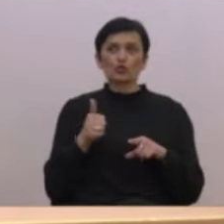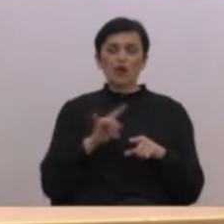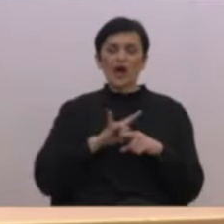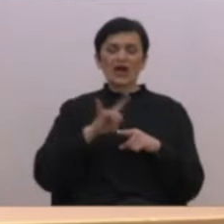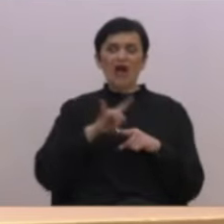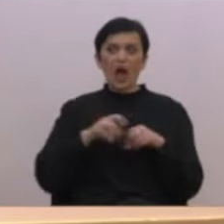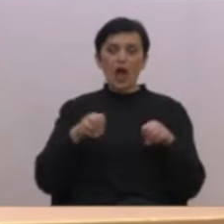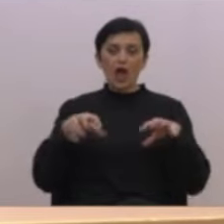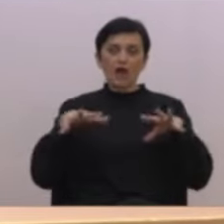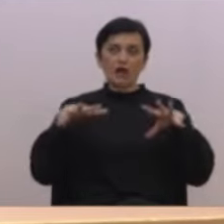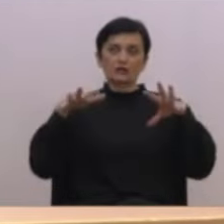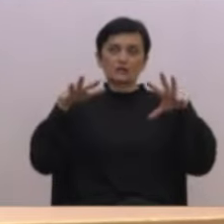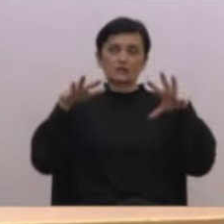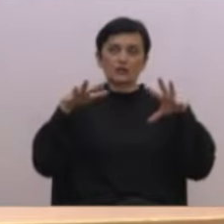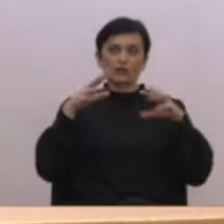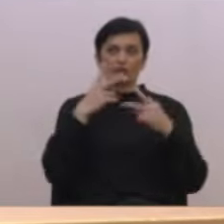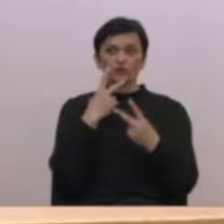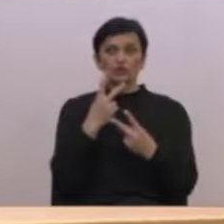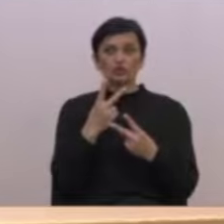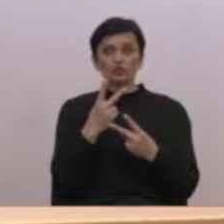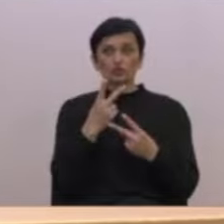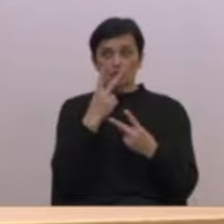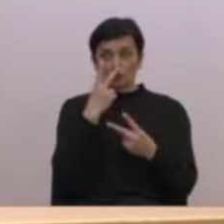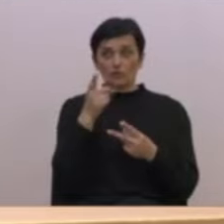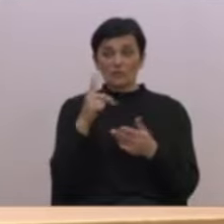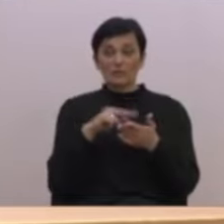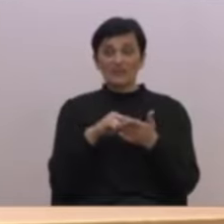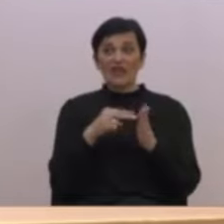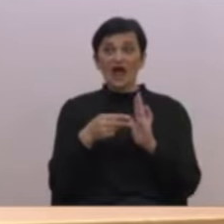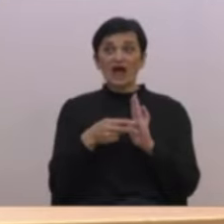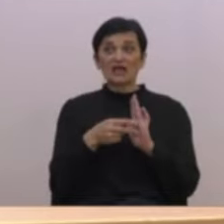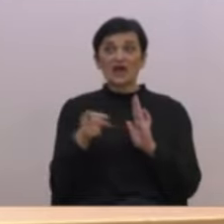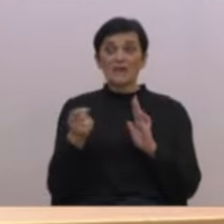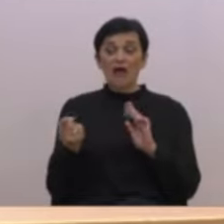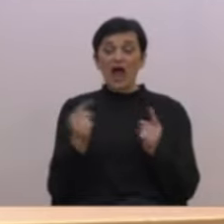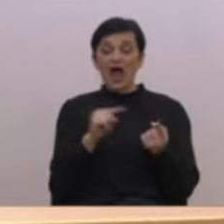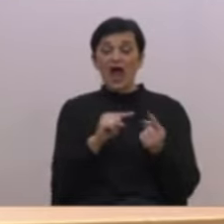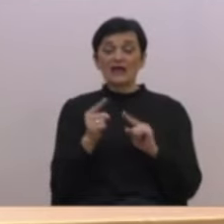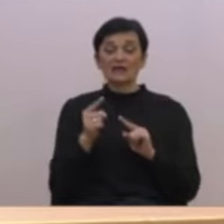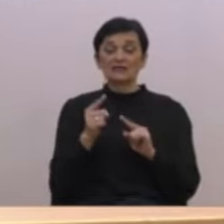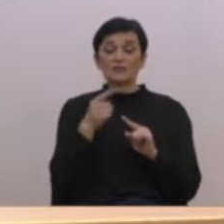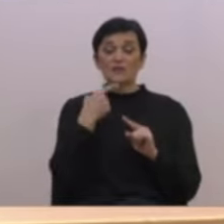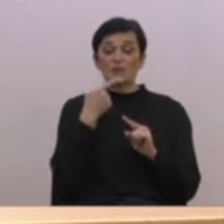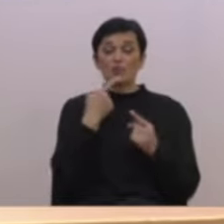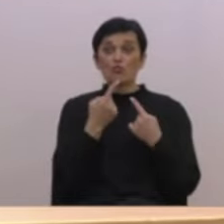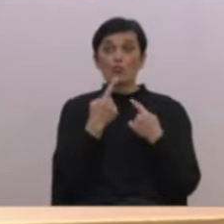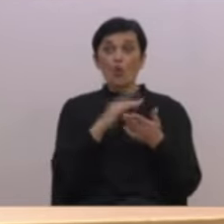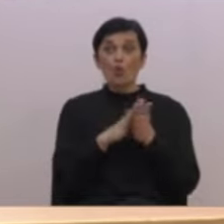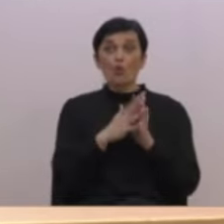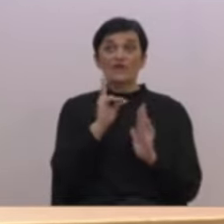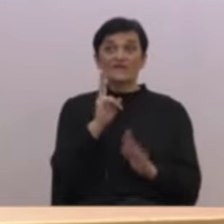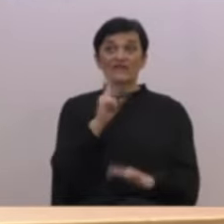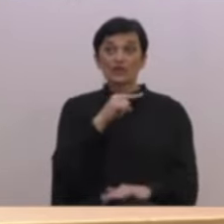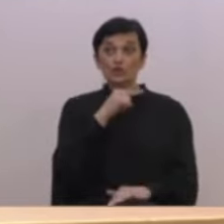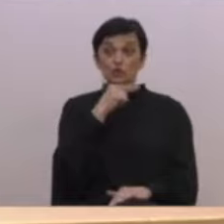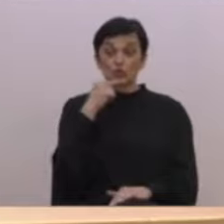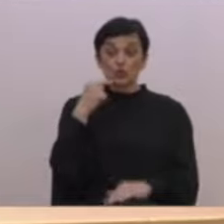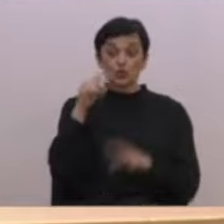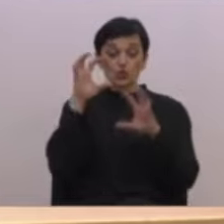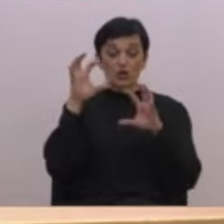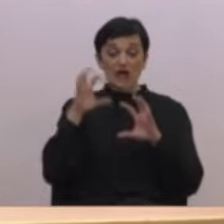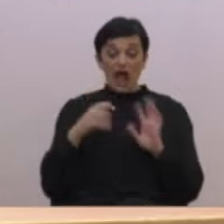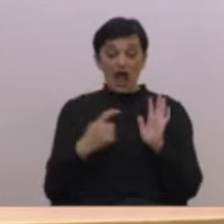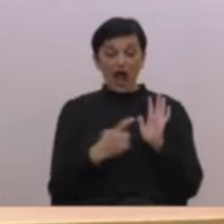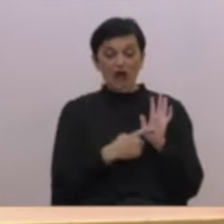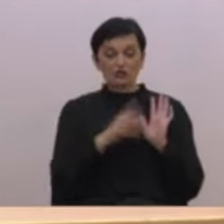ხელოვნური აღშფოთება გამოხატეს და ეტყობა დაგეგმეს და ერთმანეთში მოილაპარაკეს, რომ ვინც რუსულ კანონს ახსენებს, მოდი